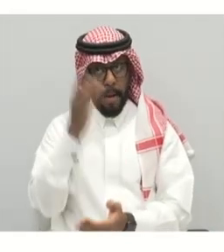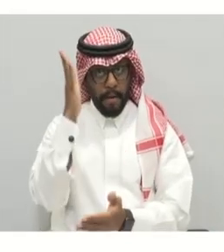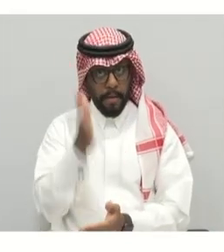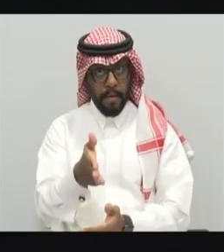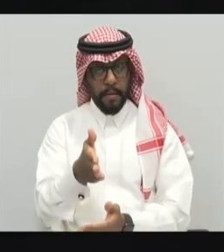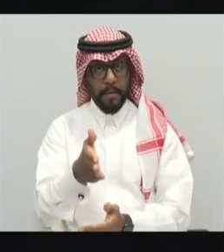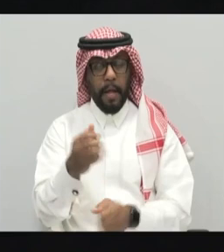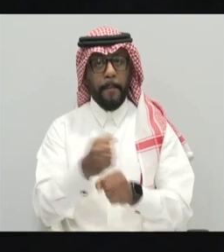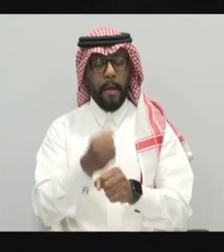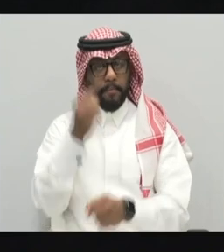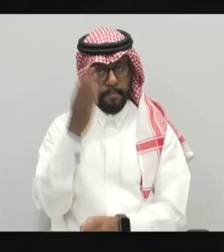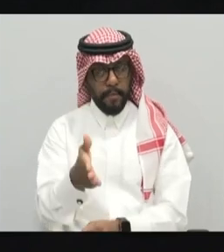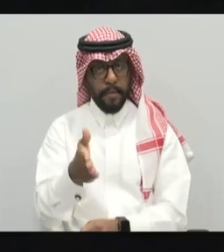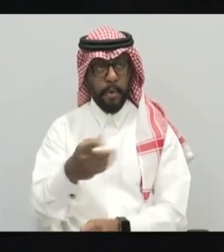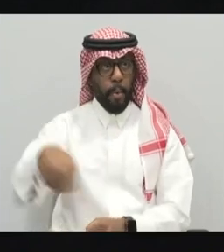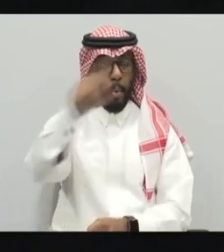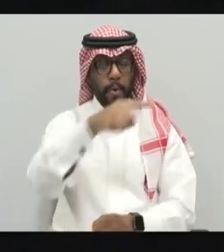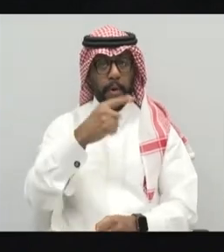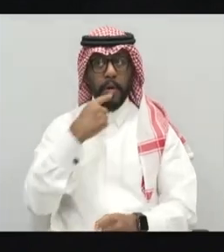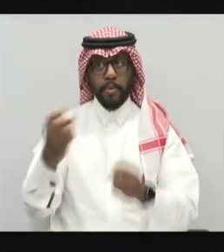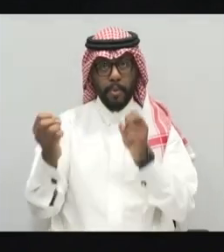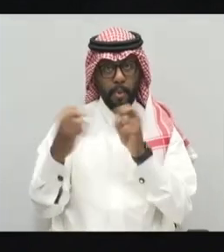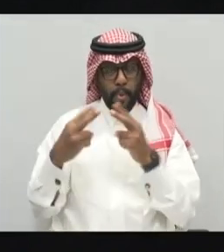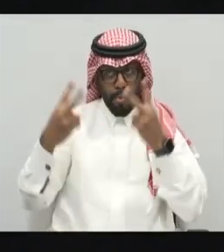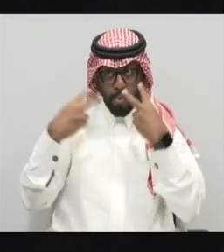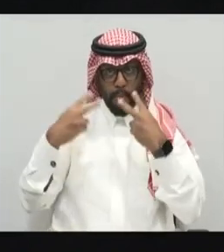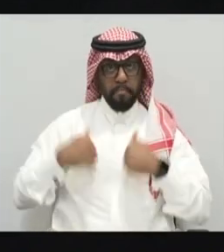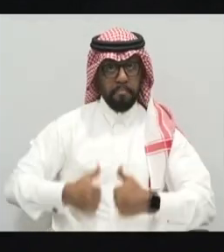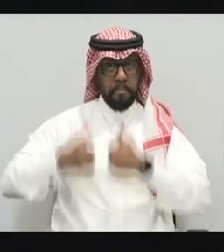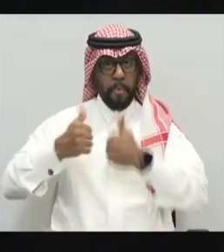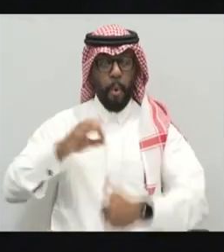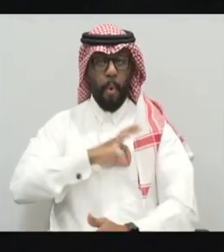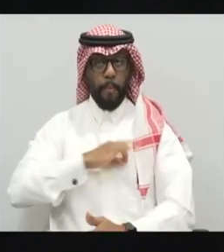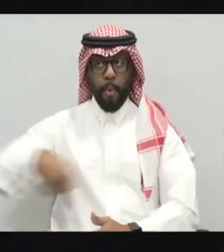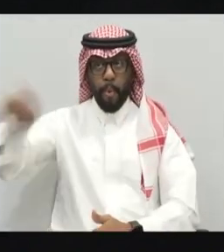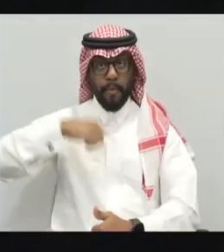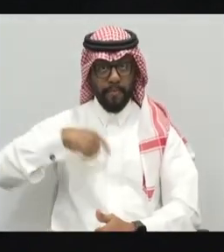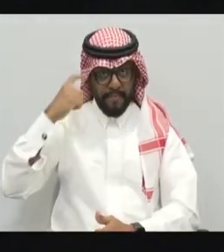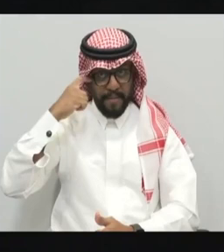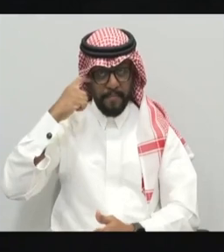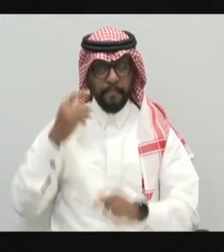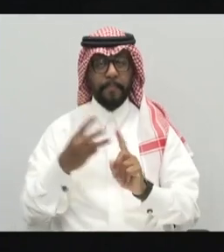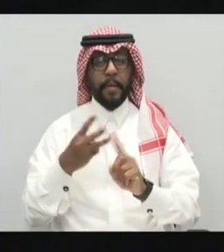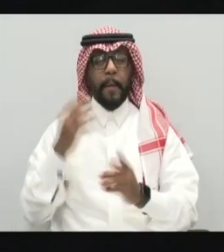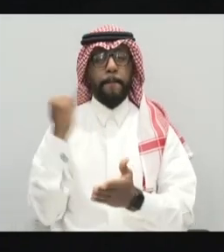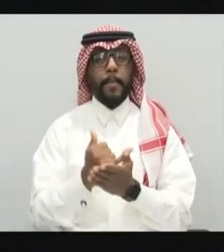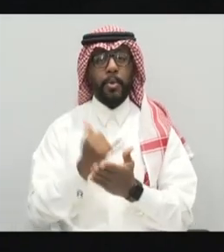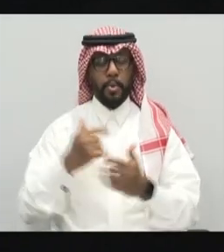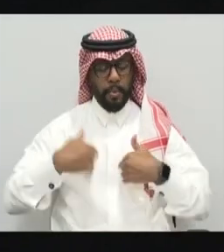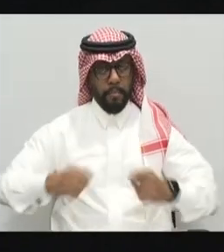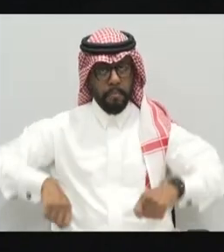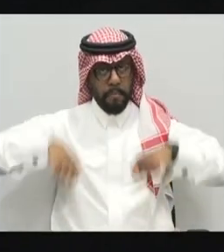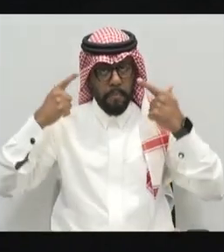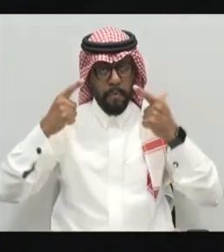عليه كاسب ثقه الناس واعتزازهم بالشخص المسؤول ايضا المسؤوليه تجعل للانسان